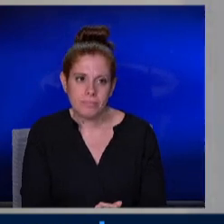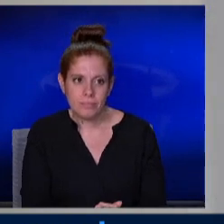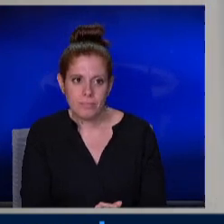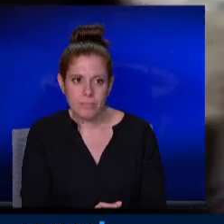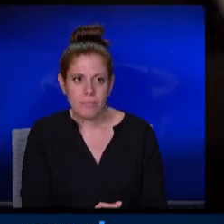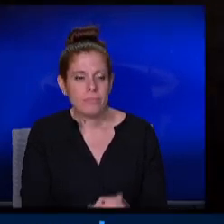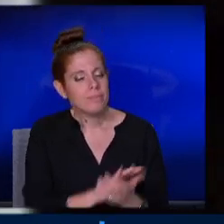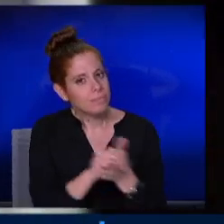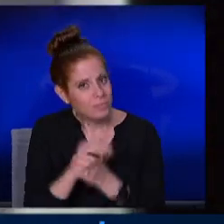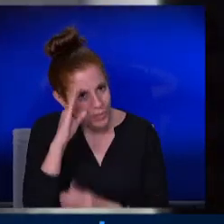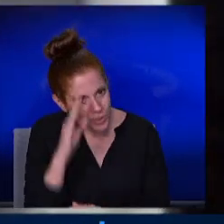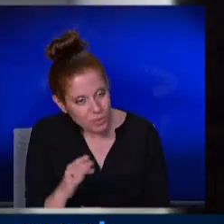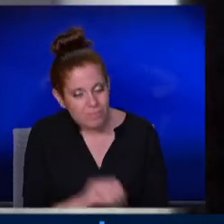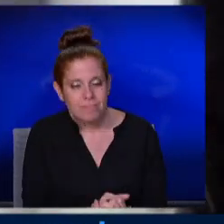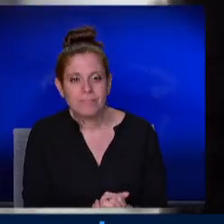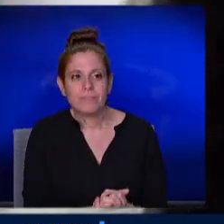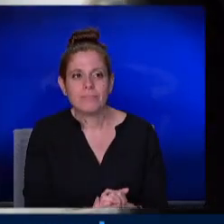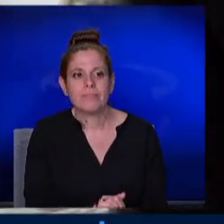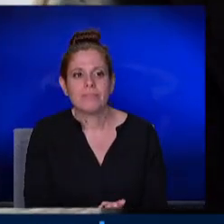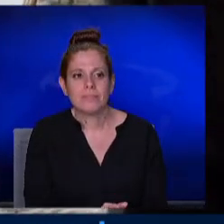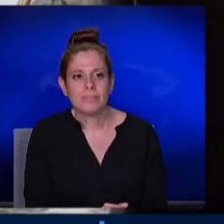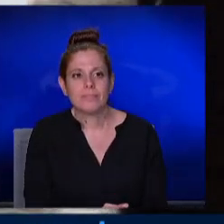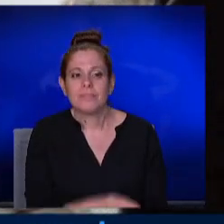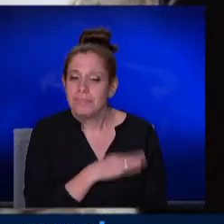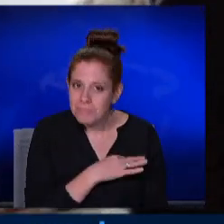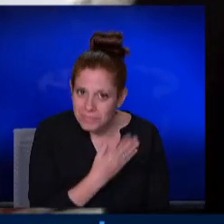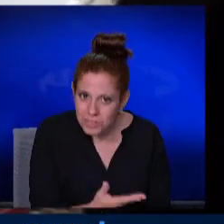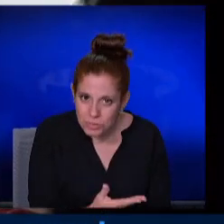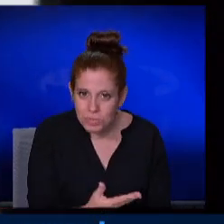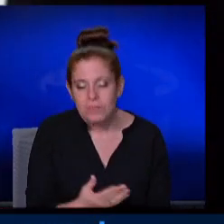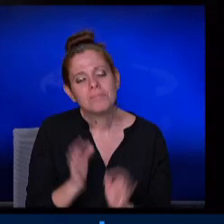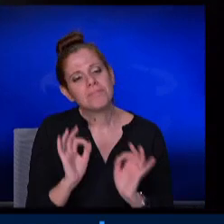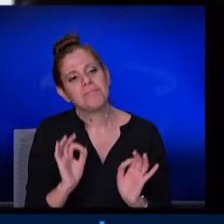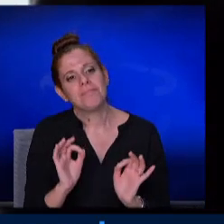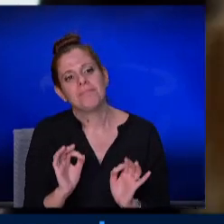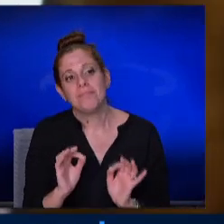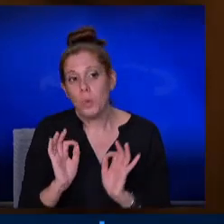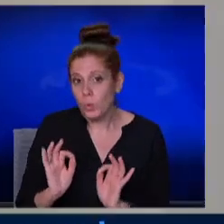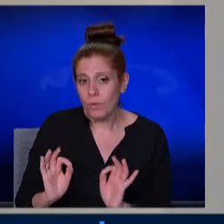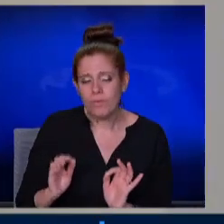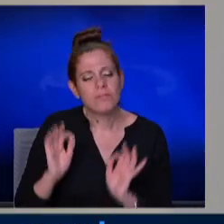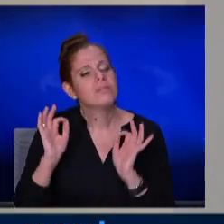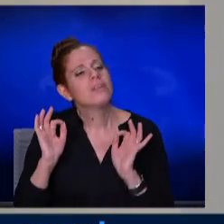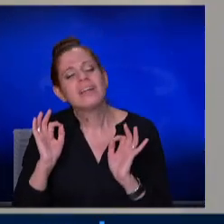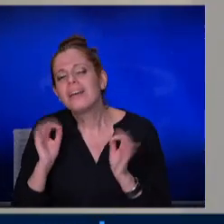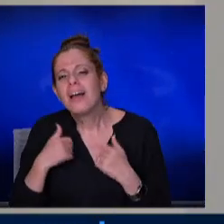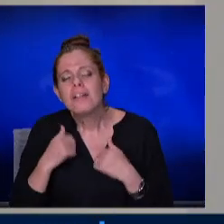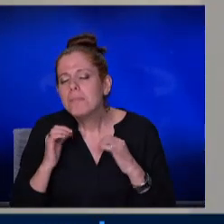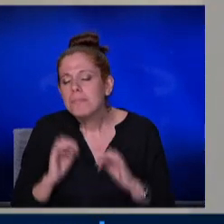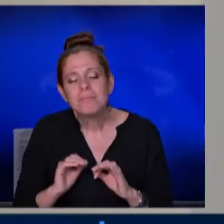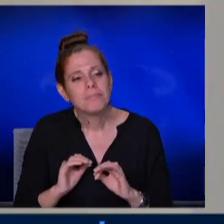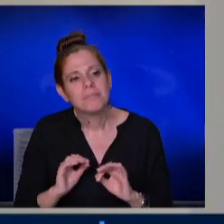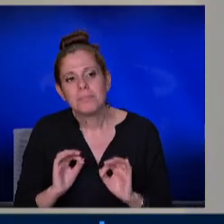السلام عليكم. اهلا وسهلا. مرحبا. مرحبا. مرحبتين كيف حالك؟ بخير الحمد لله. كل شيء بخير؟ انا جمور.